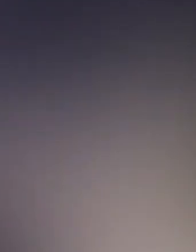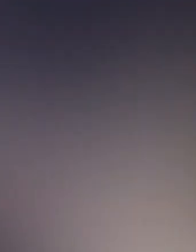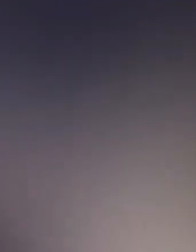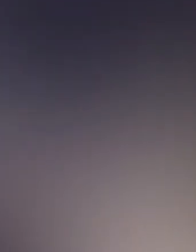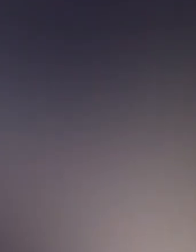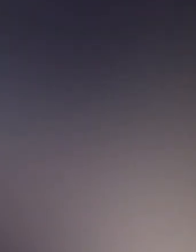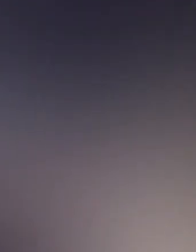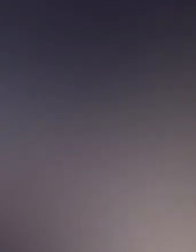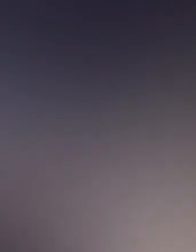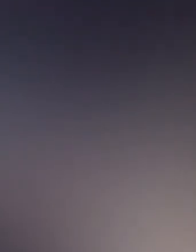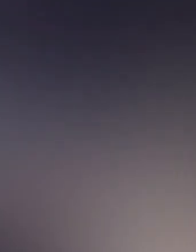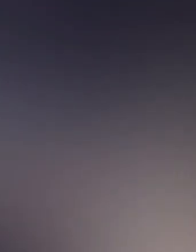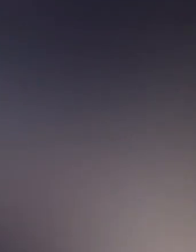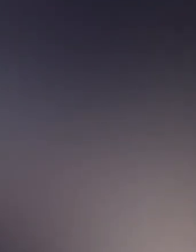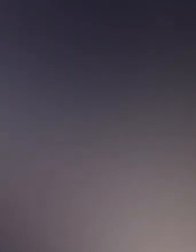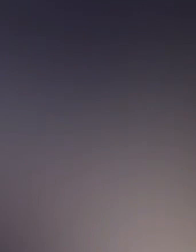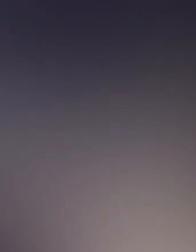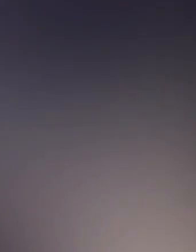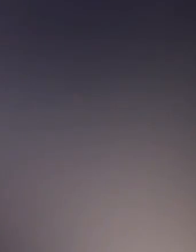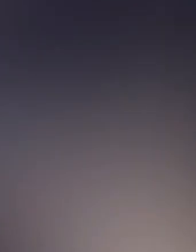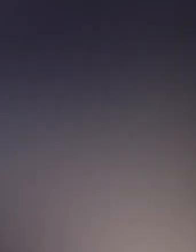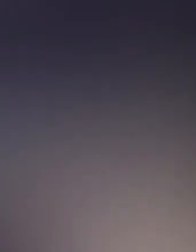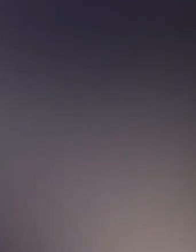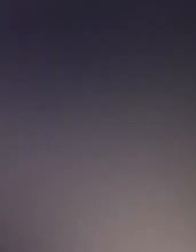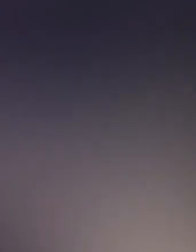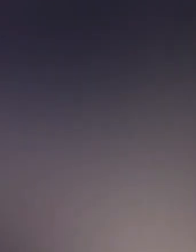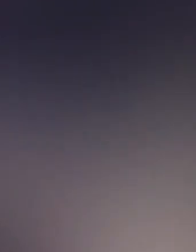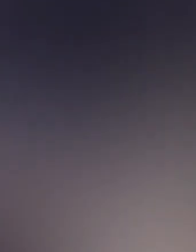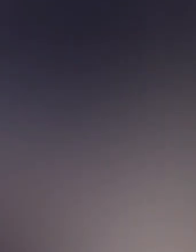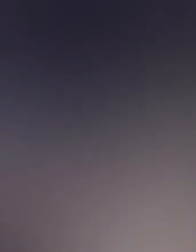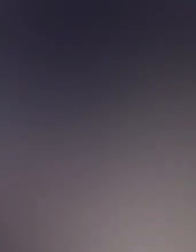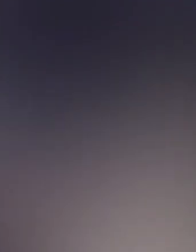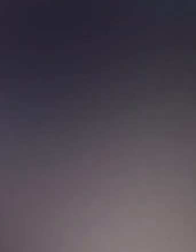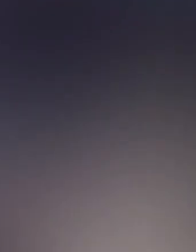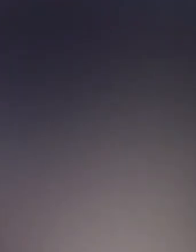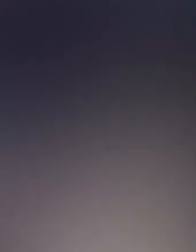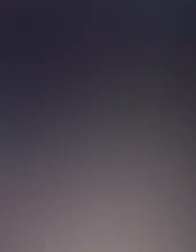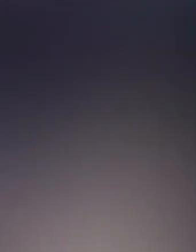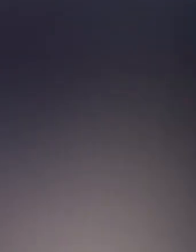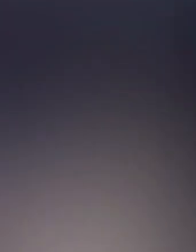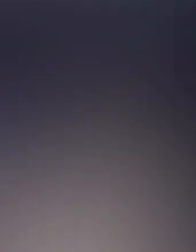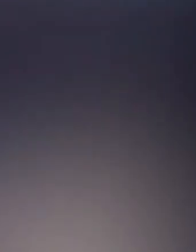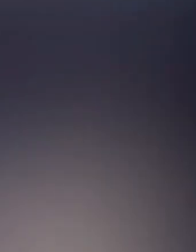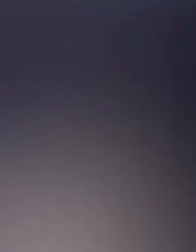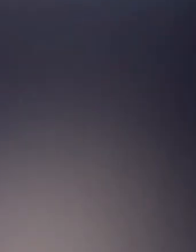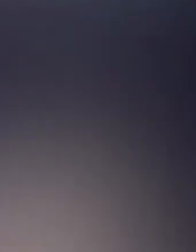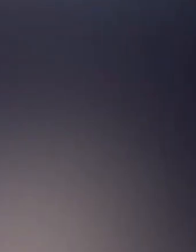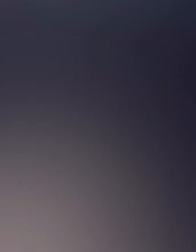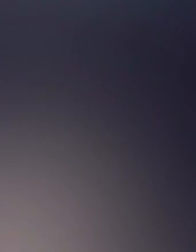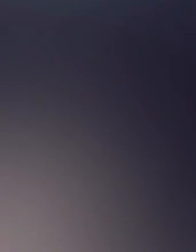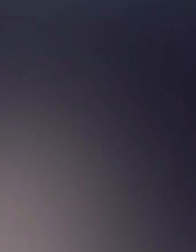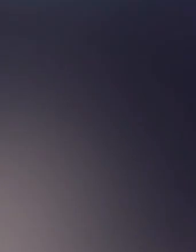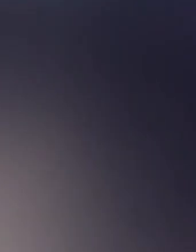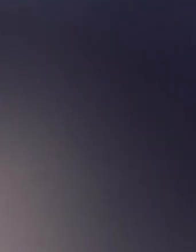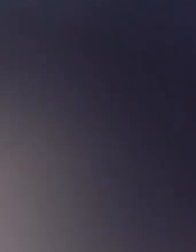адамдардың тұрмыс жағдайын тексеру. Ол бір тамағы, тұратын жері. Одан кейін айлығын уақытылы алу. Тамы соған